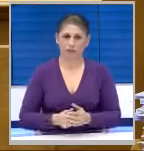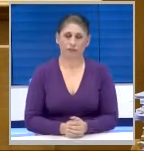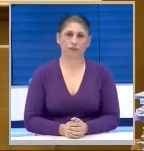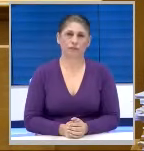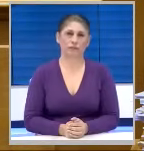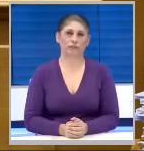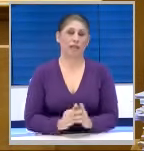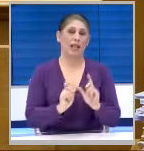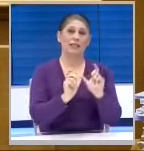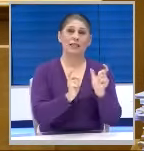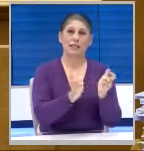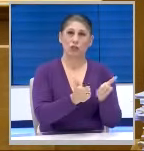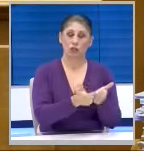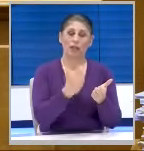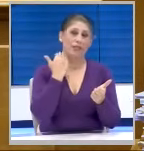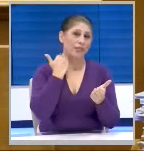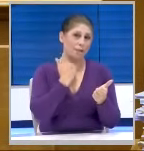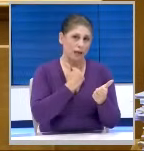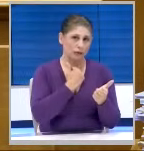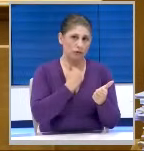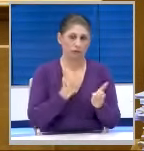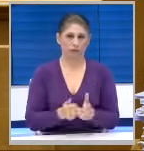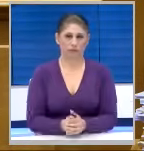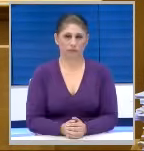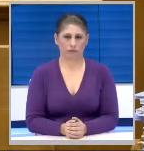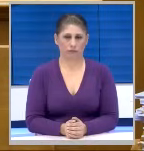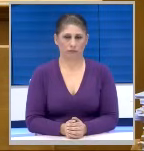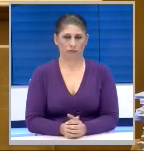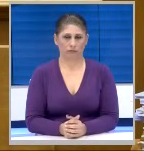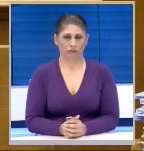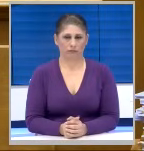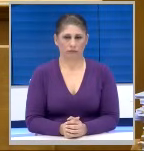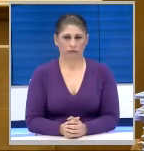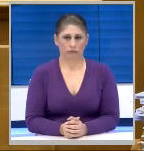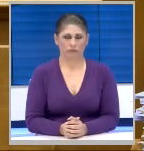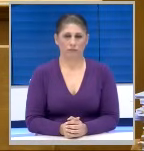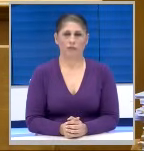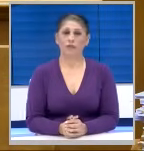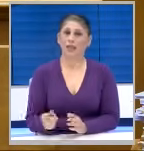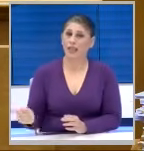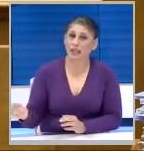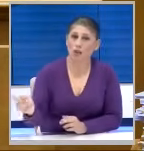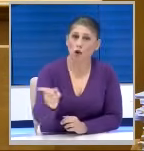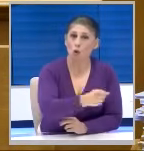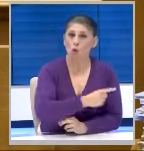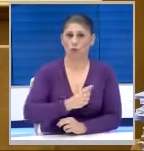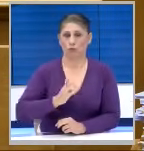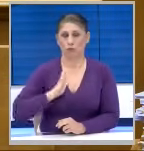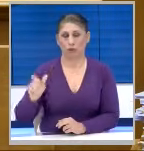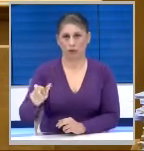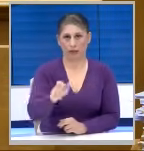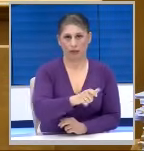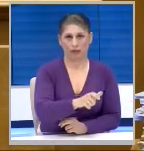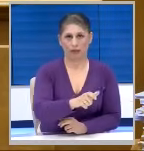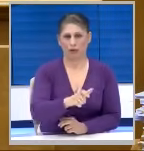οικογένειες των θυμάτων αλλά και σε όλους τους πολίτες που